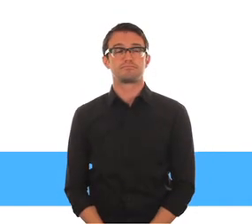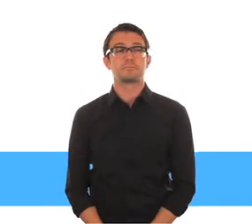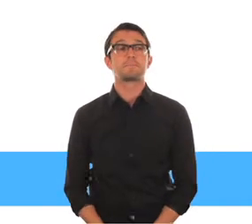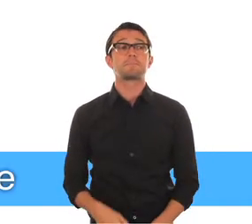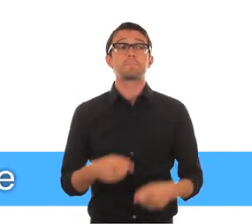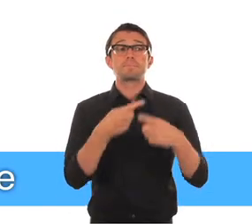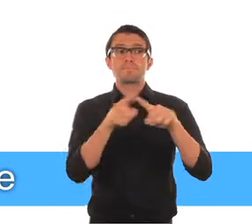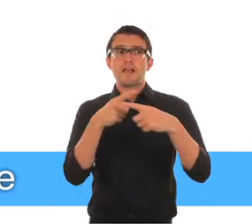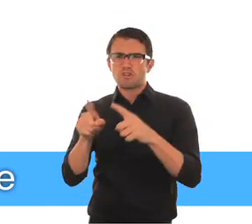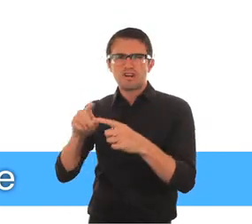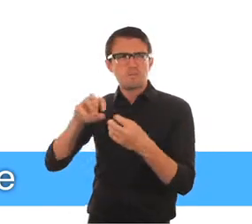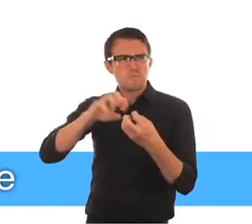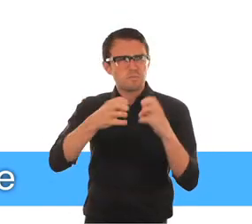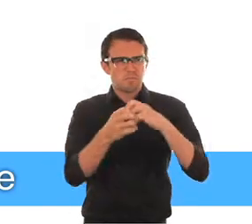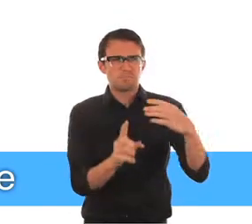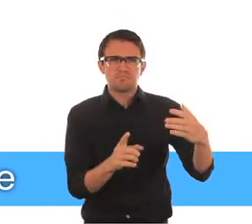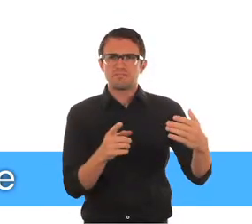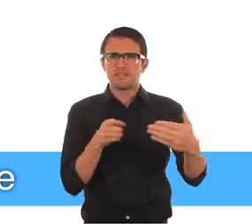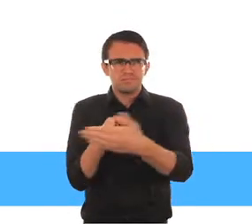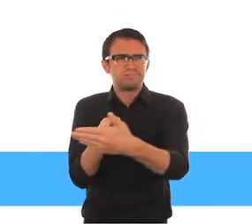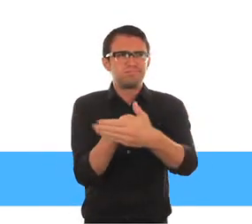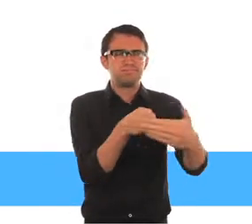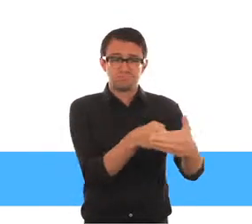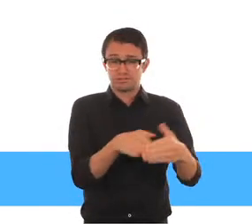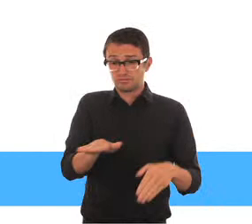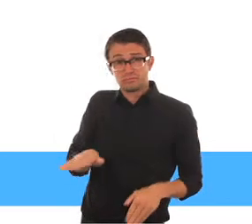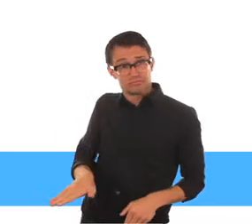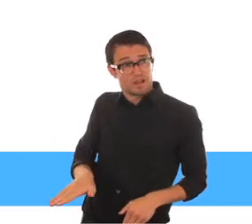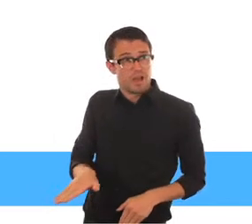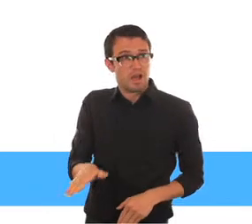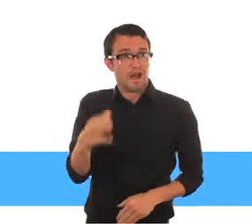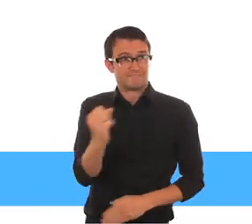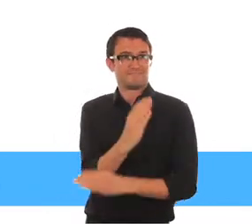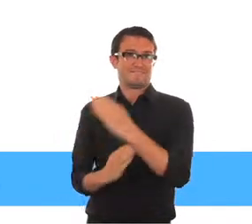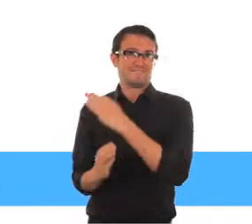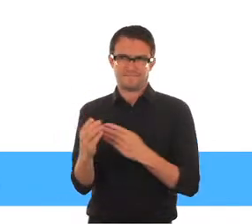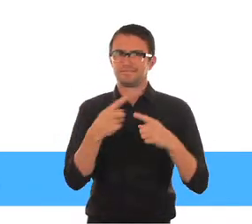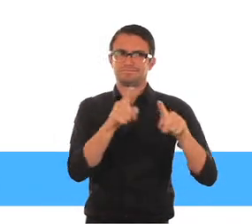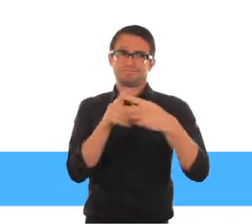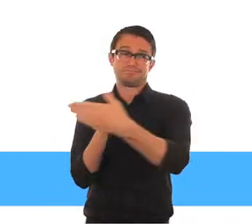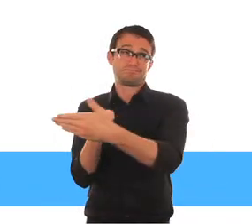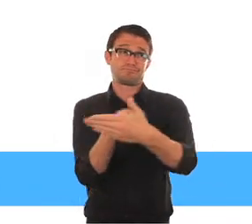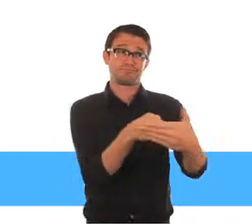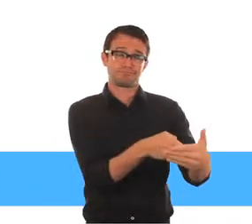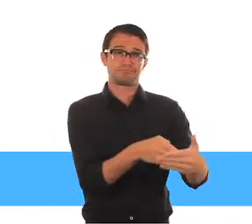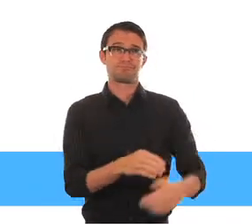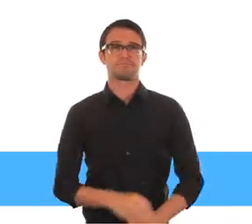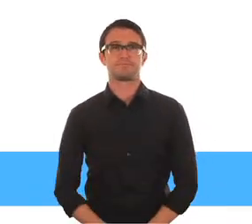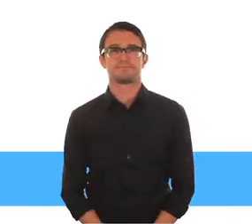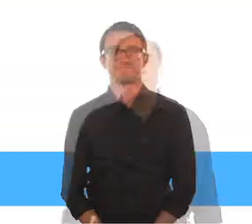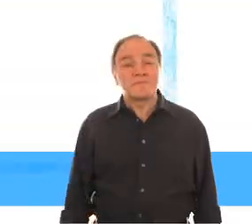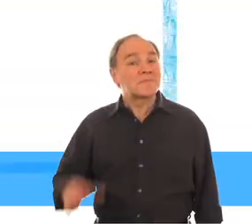de classe. Chaque enfant peut vivre son handicap de manière différente selon les facteurs externes qui affectent sa vie quotidienne.